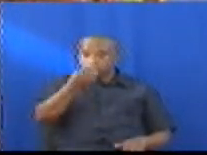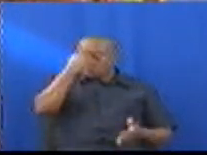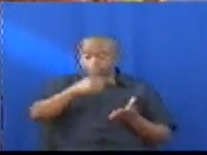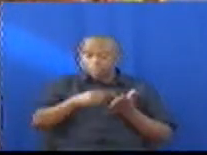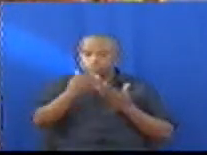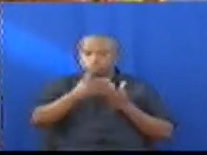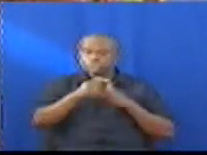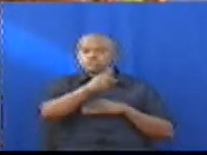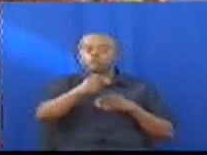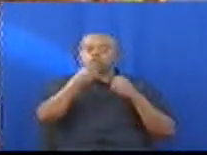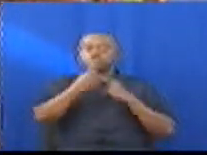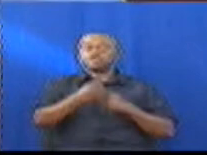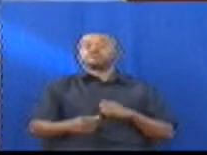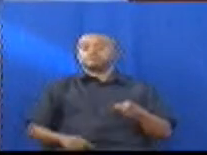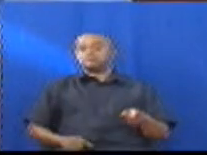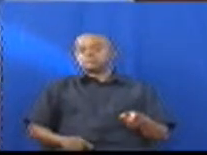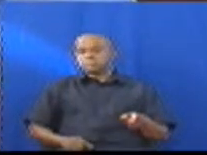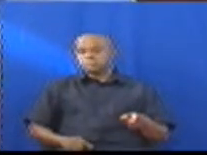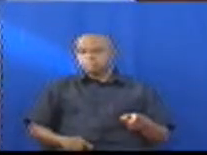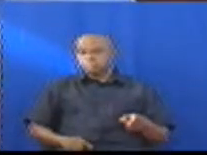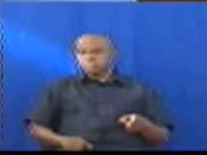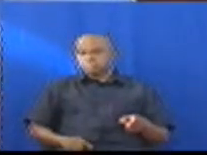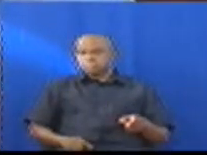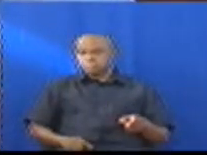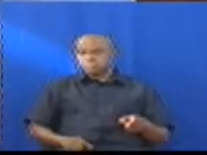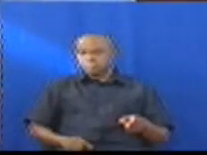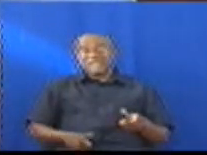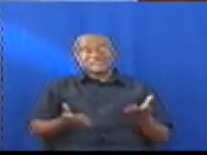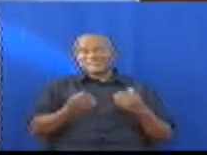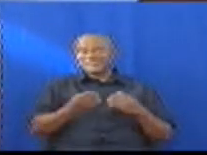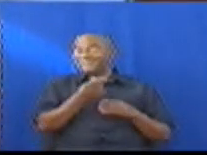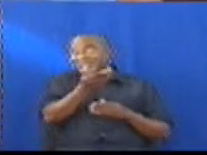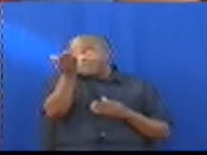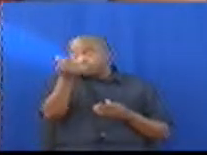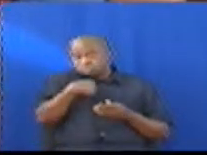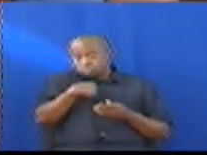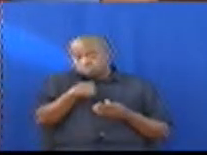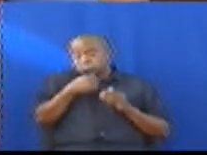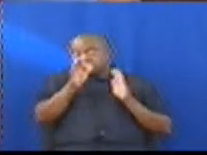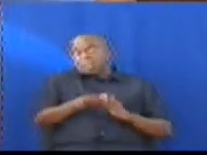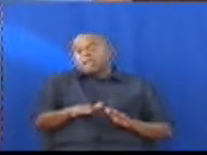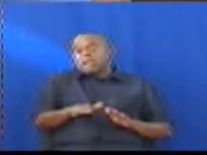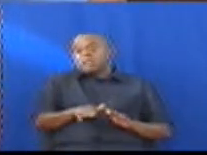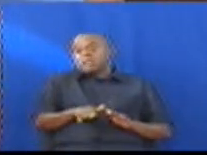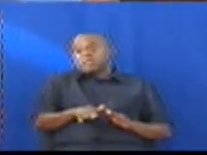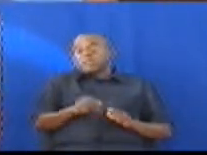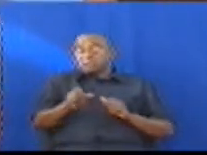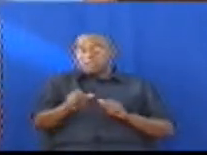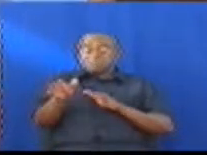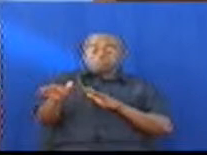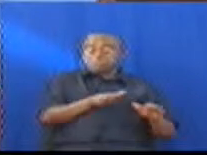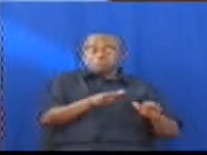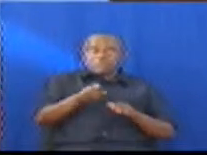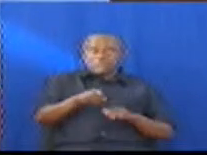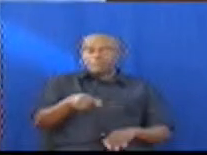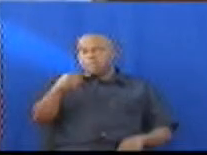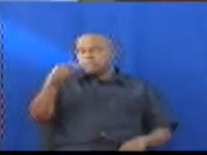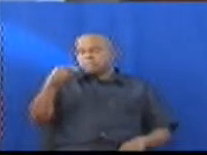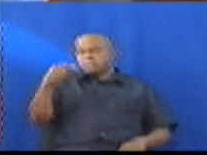strongest, sio vinginevyo. Otherwise tunabaki watu tunawataabisha katika nchi yao wenyewe.